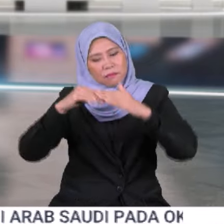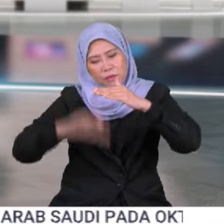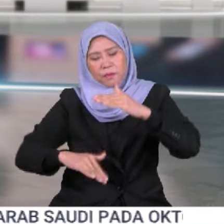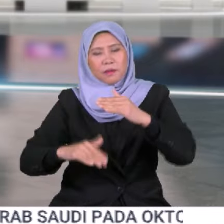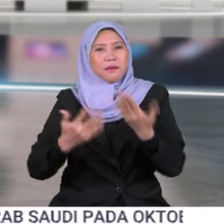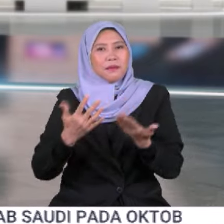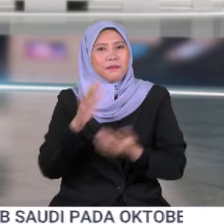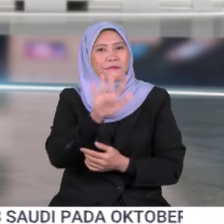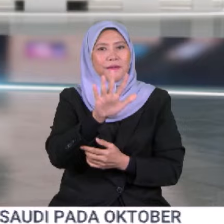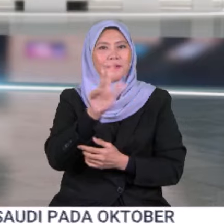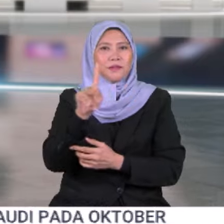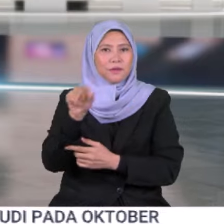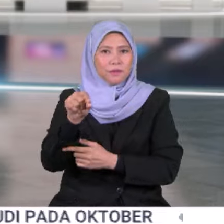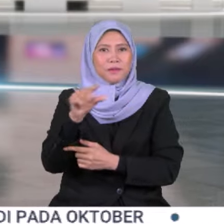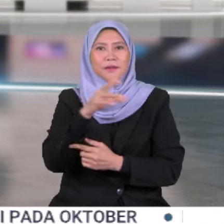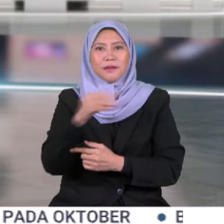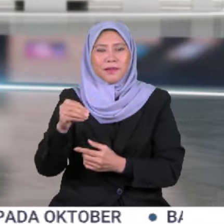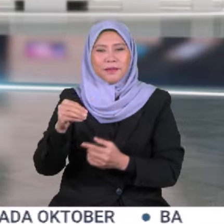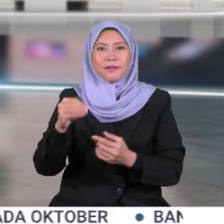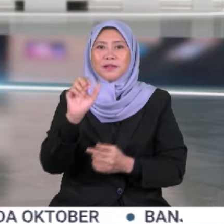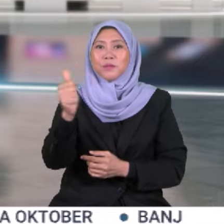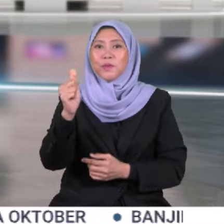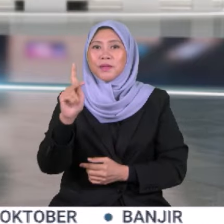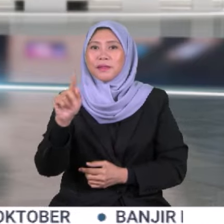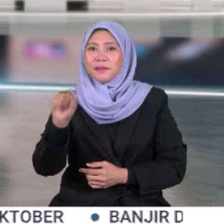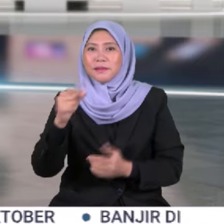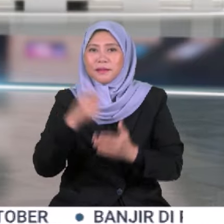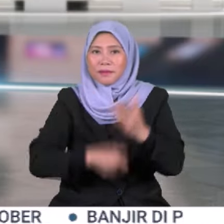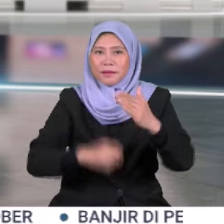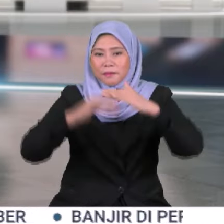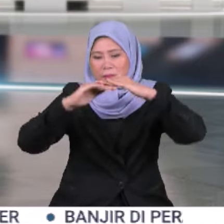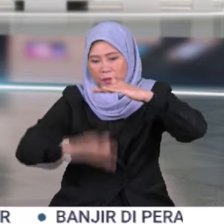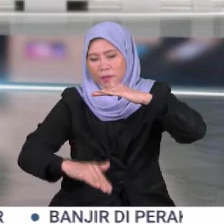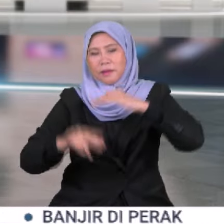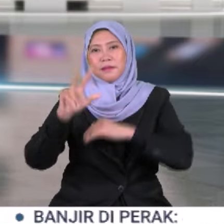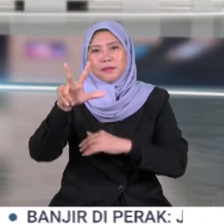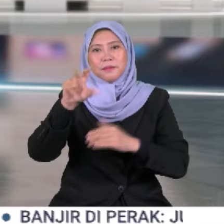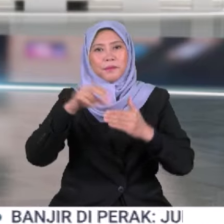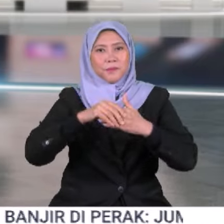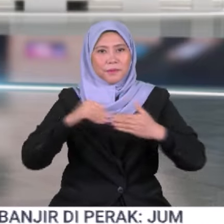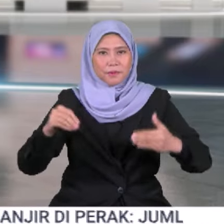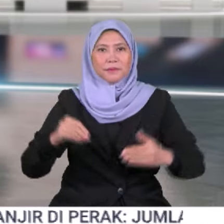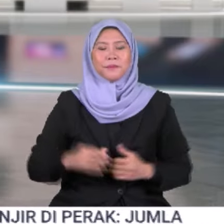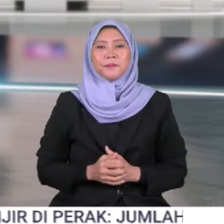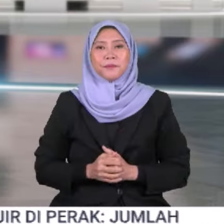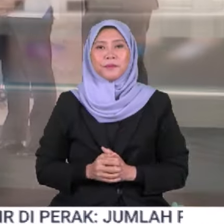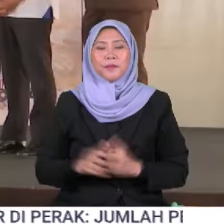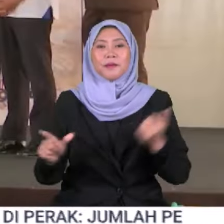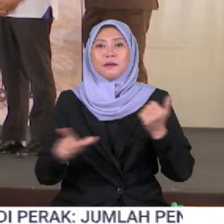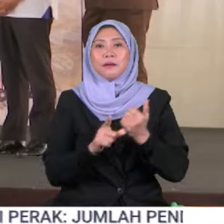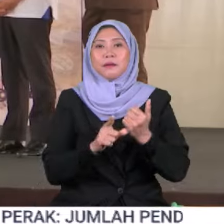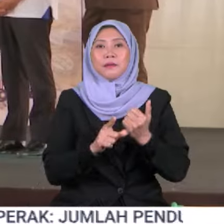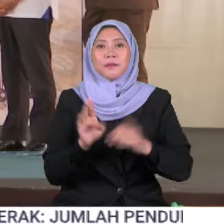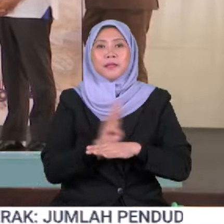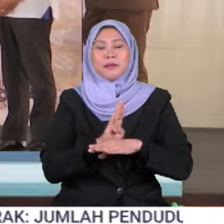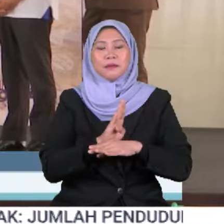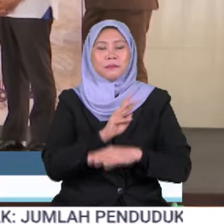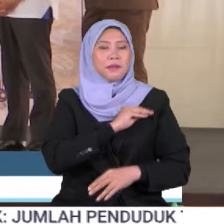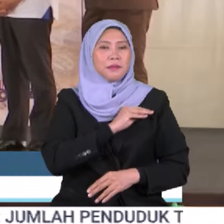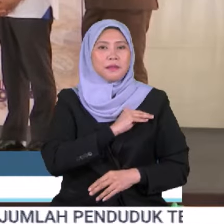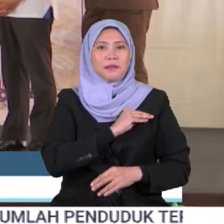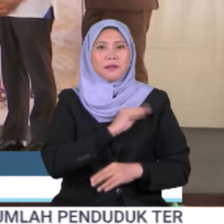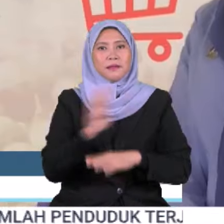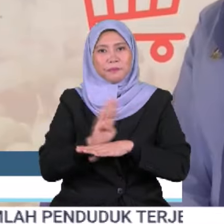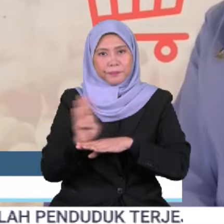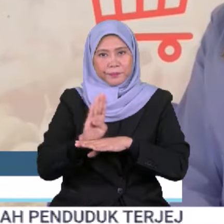beras 5 kilogram dan kampit 10 kilogram pada harga bawah RM30. Pemangku Menteri Perdagangan Dalam Negeri dan